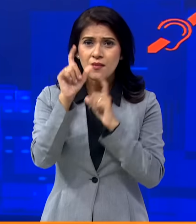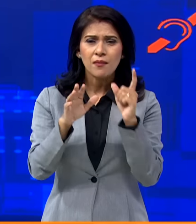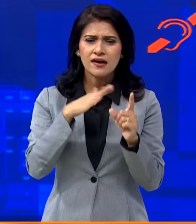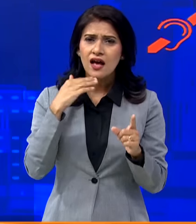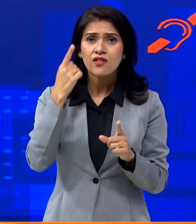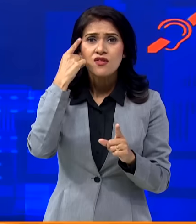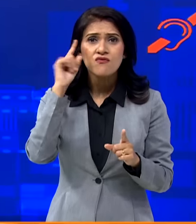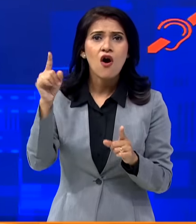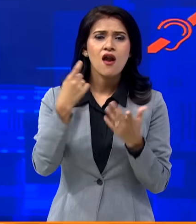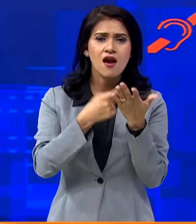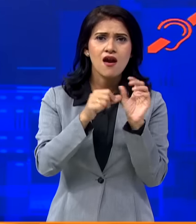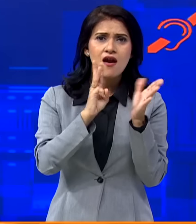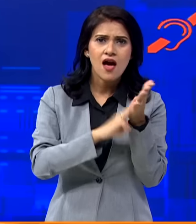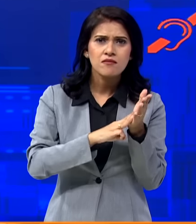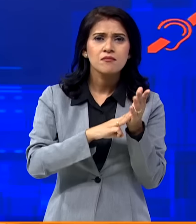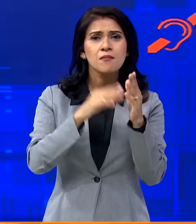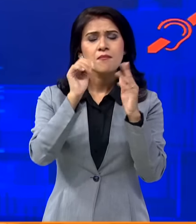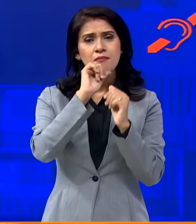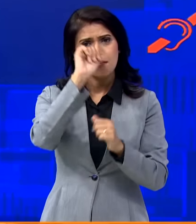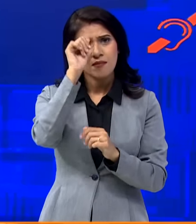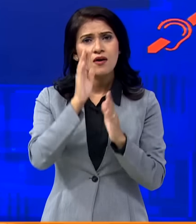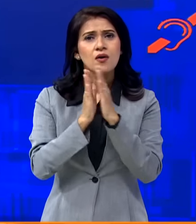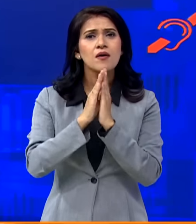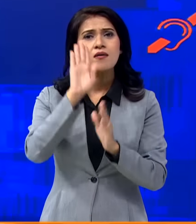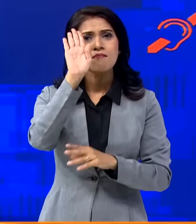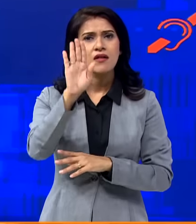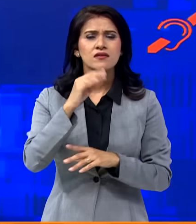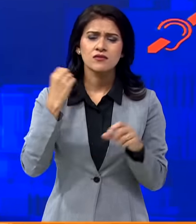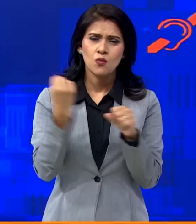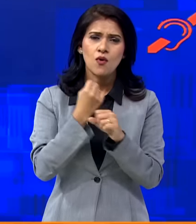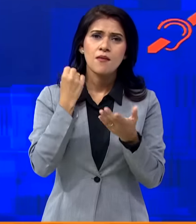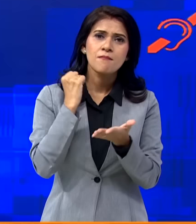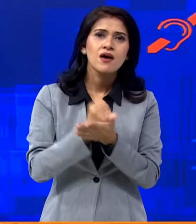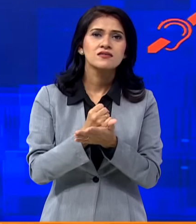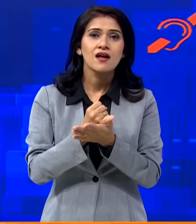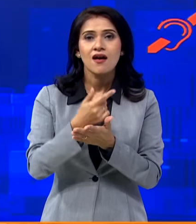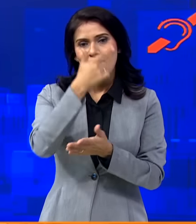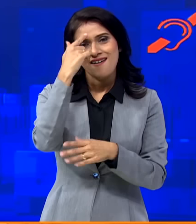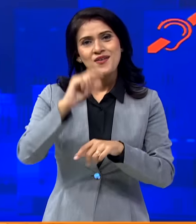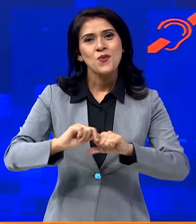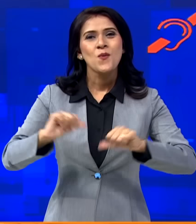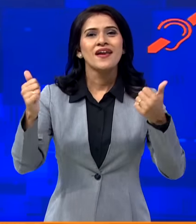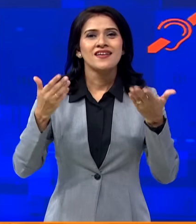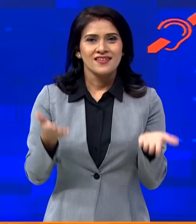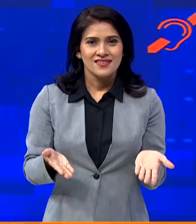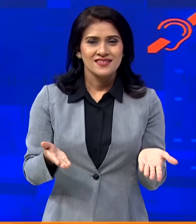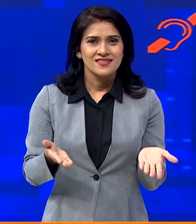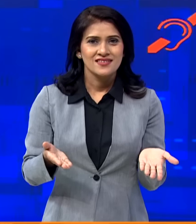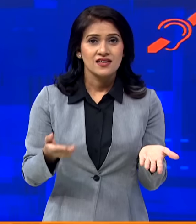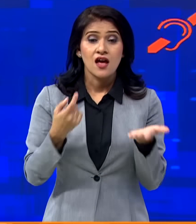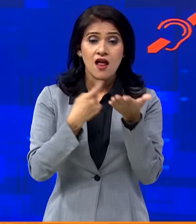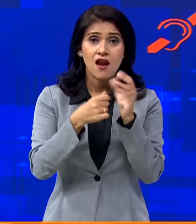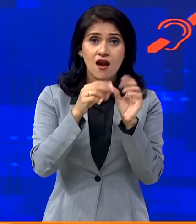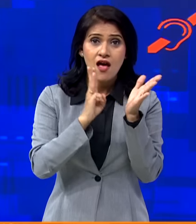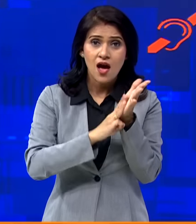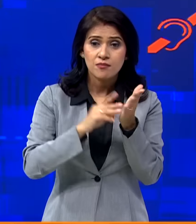कितनी लड़ाई और संघर्ष के बाद कितनी त्याग तपस्या के बाद ये शुभ घड़ी आई कि भगवान राम